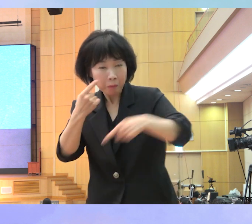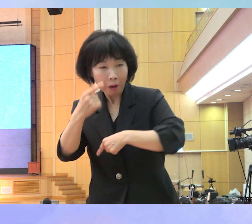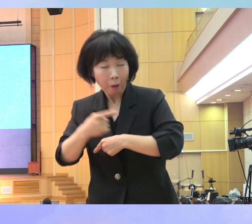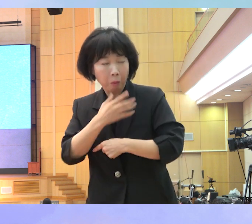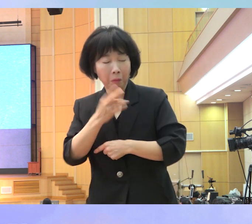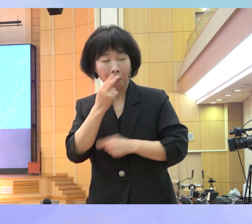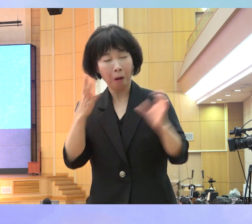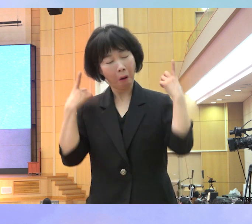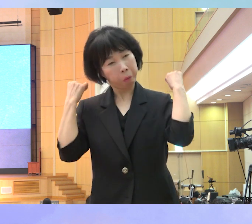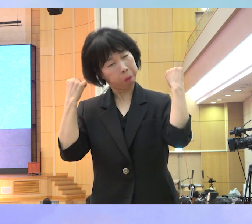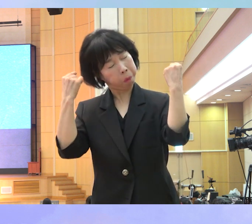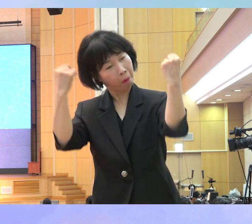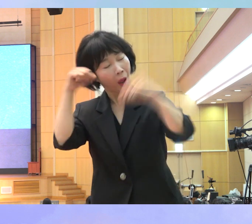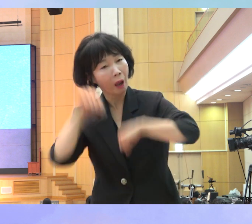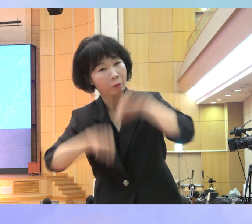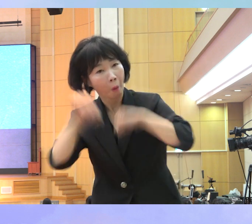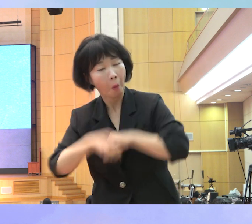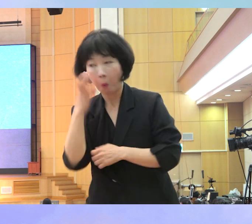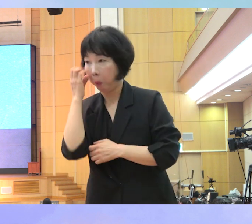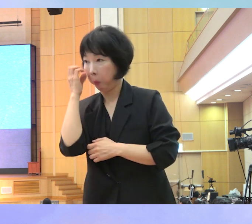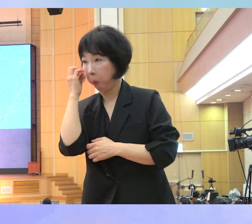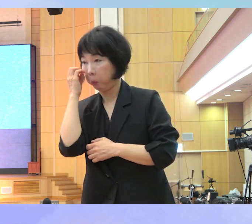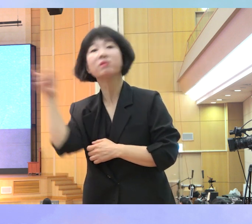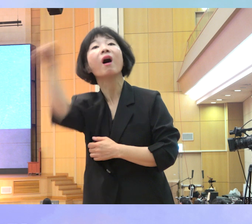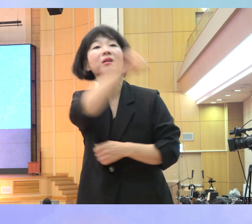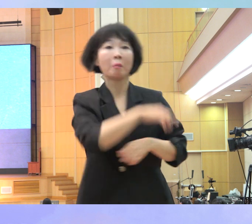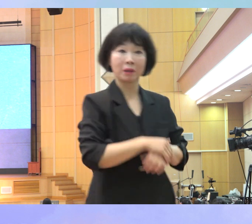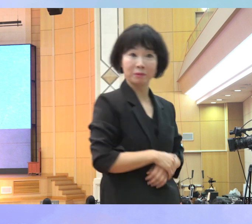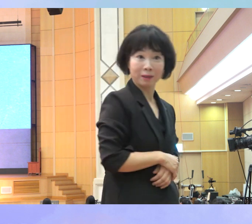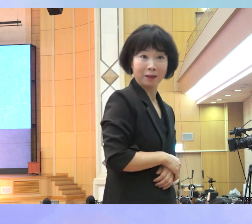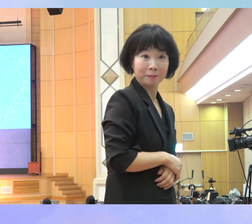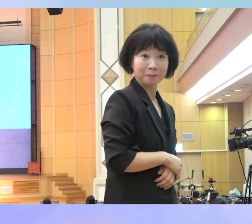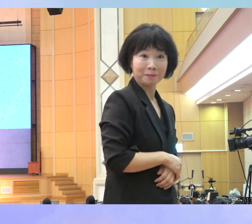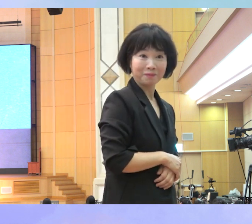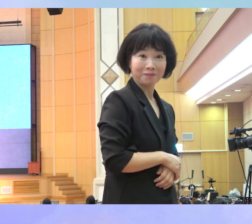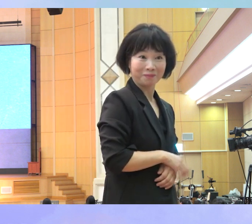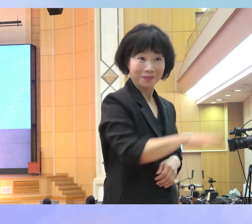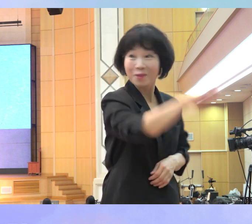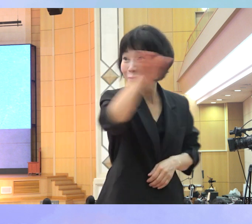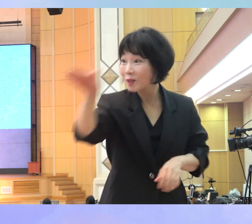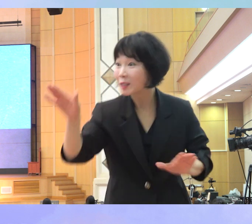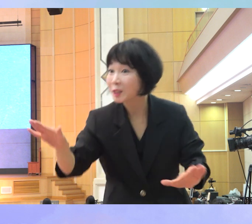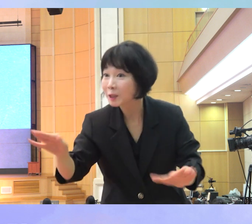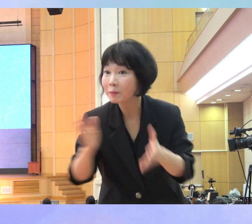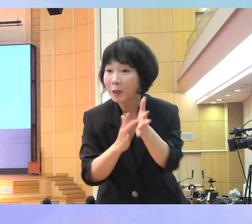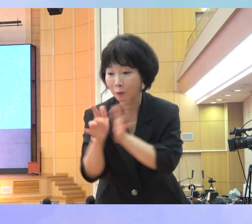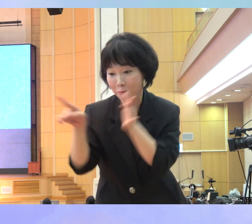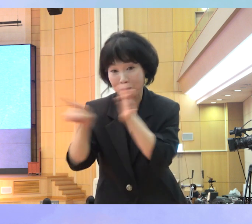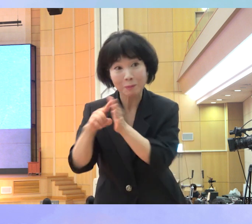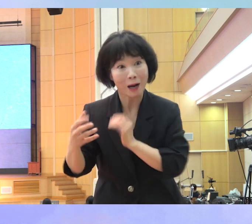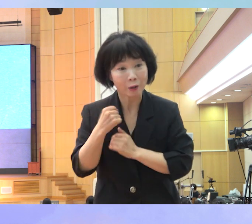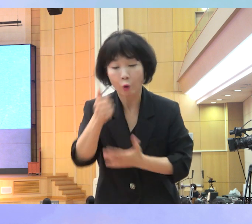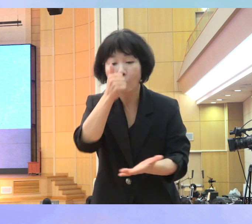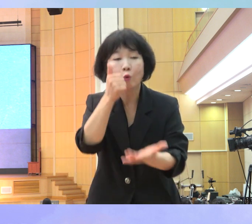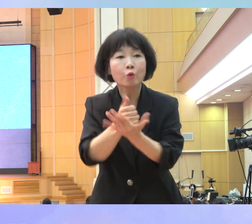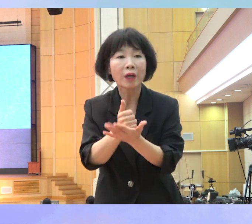말들을 한다는 거예요. 이처럼요, 죄인이었던 우리가 이제 의인으로 변화됐습니다.